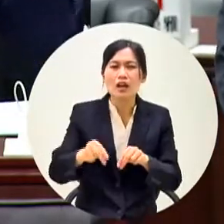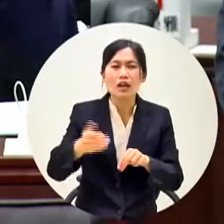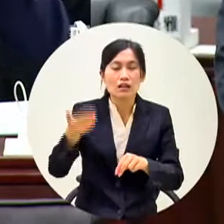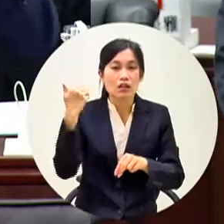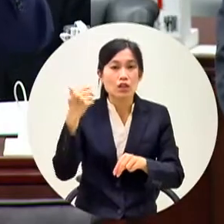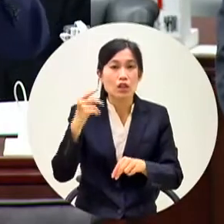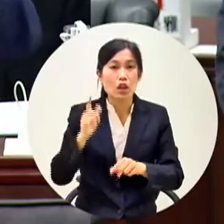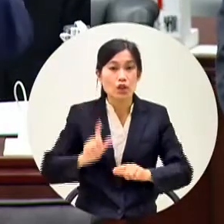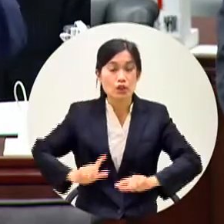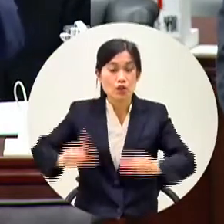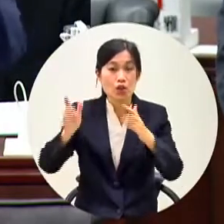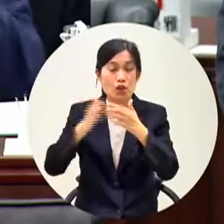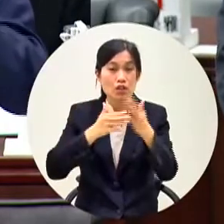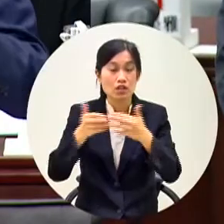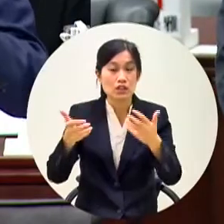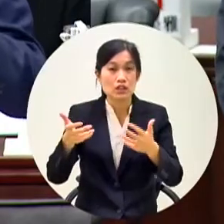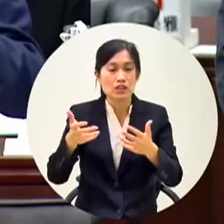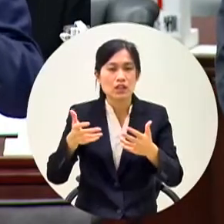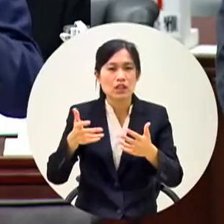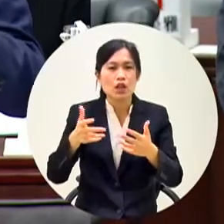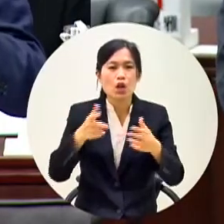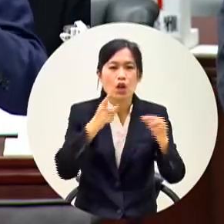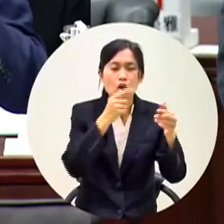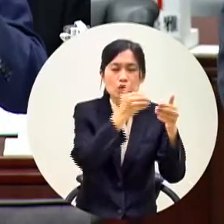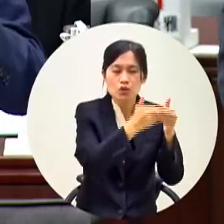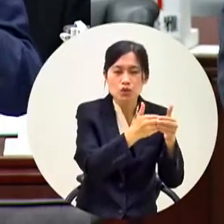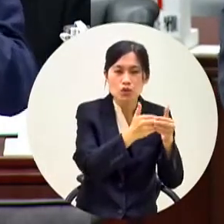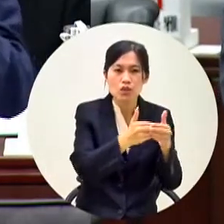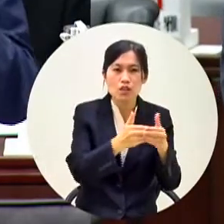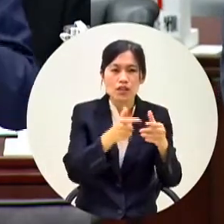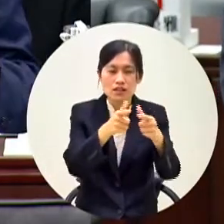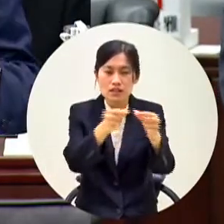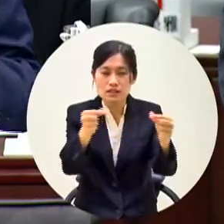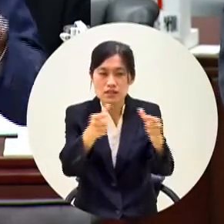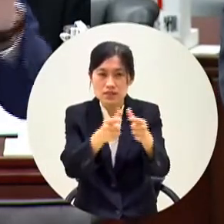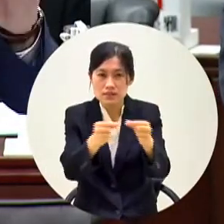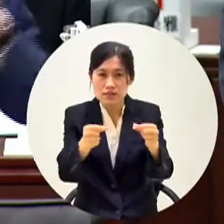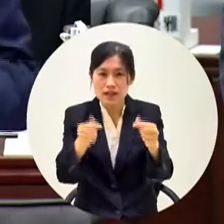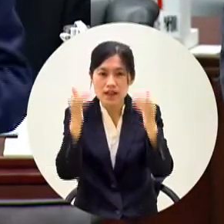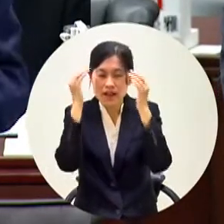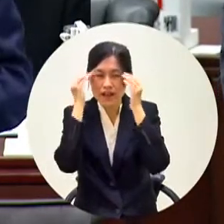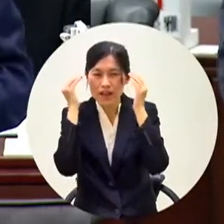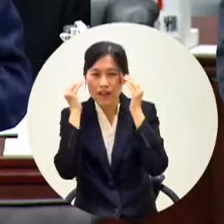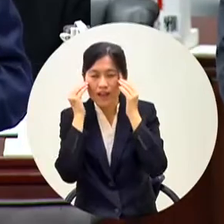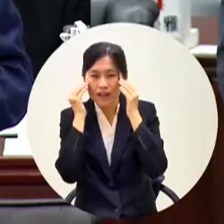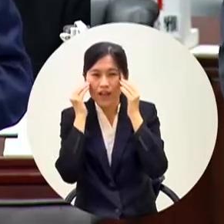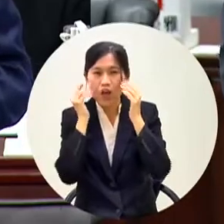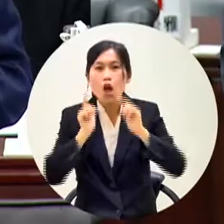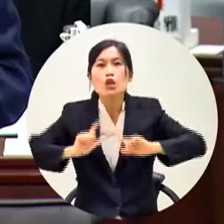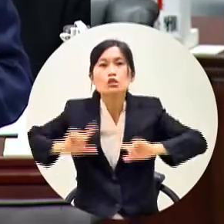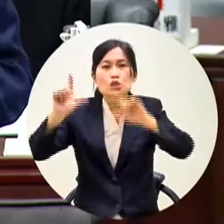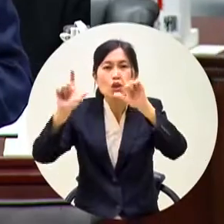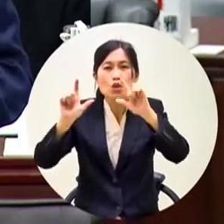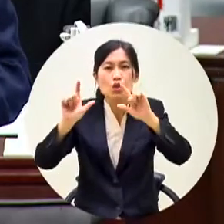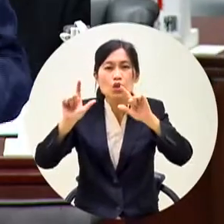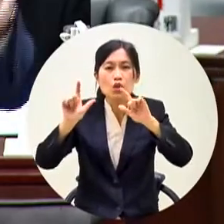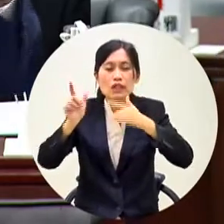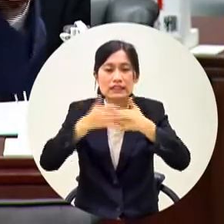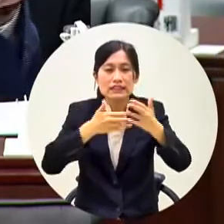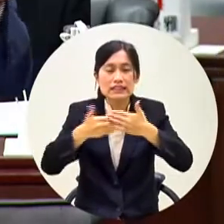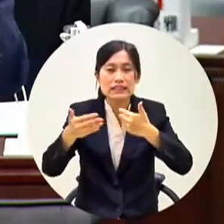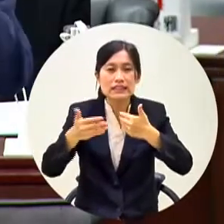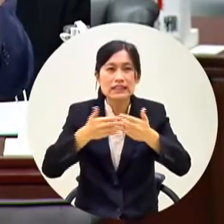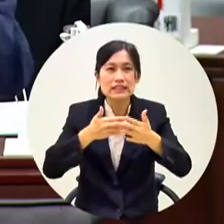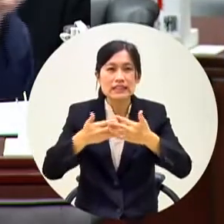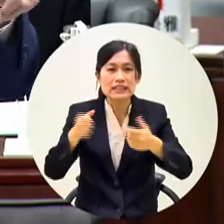别跟中国、日本、韩国都签订所谓的东协加三啊，或者是等等不同的这个贸易协定。